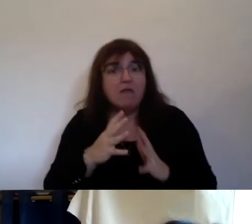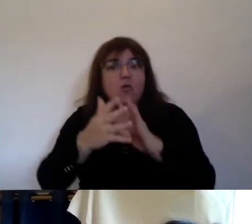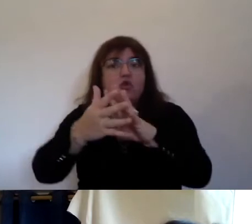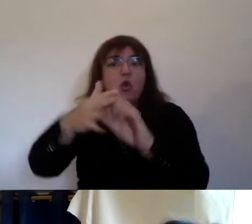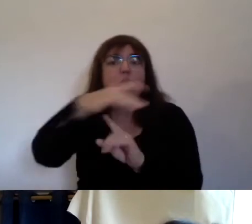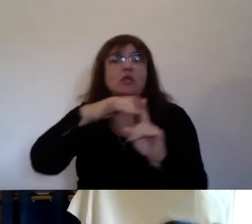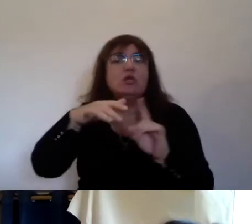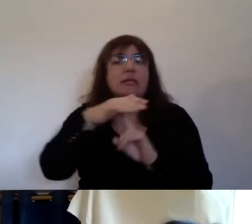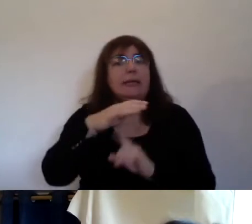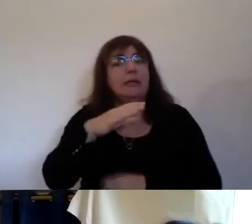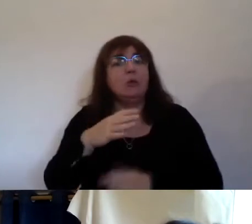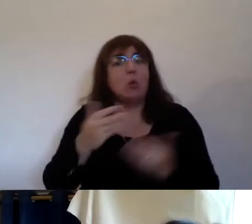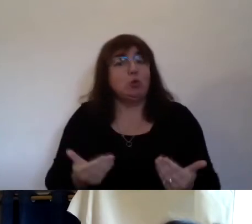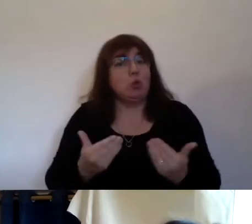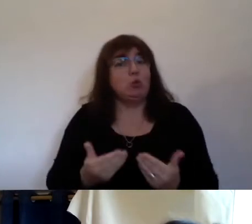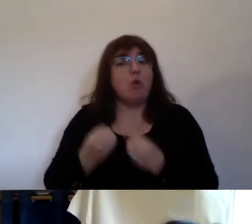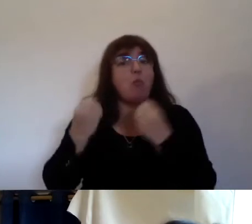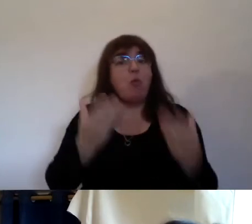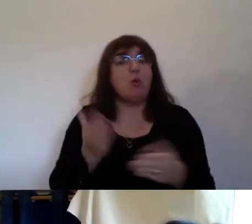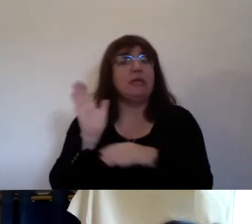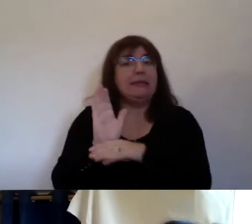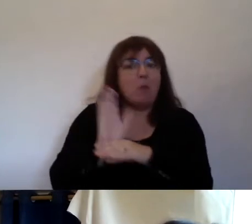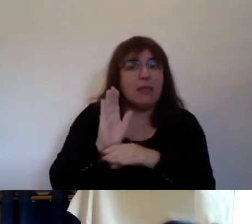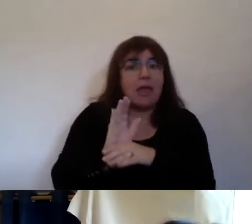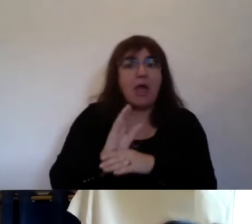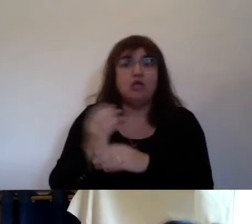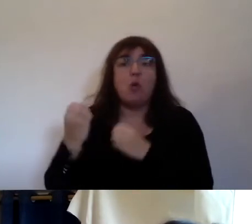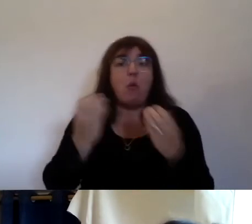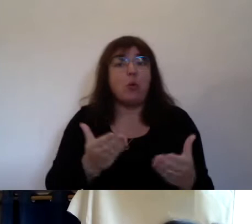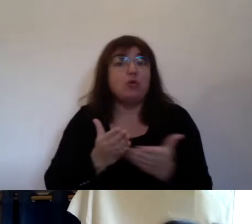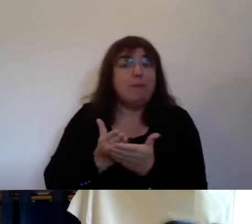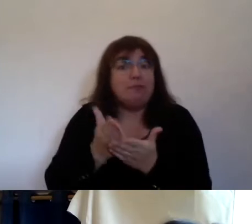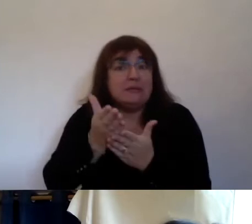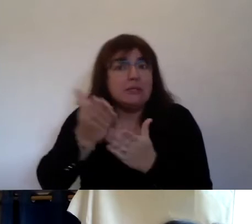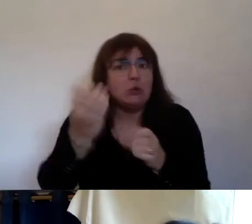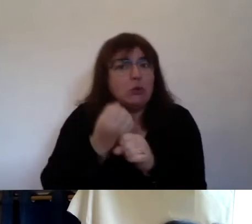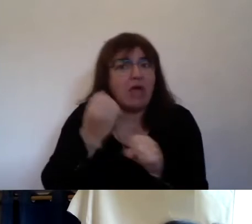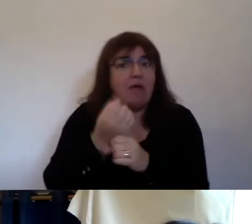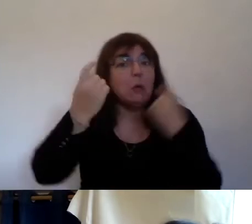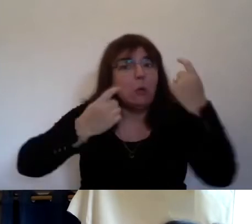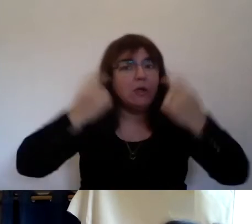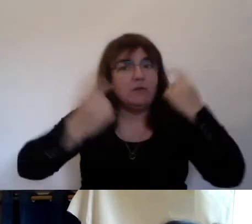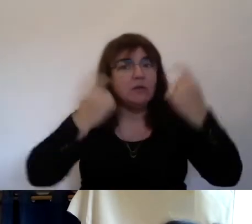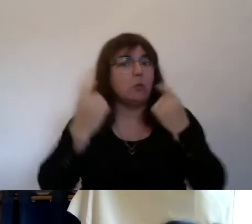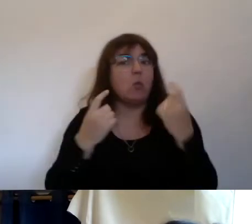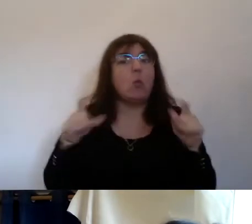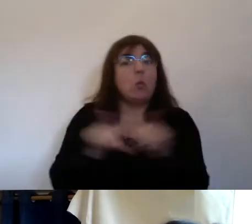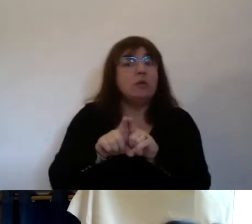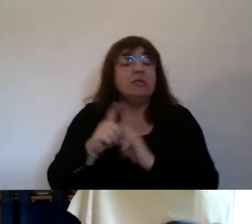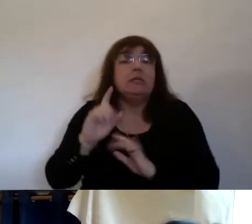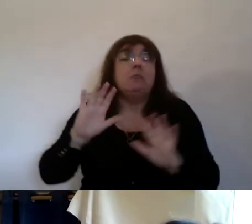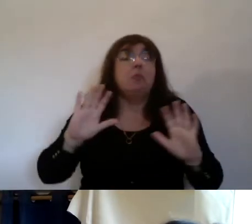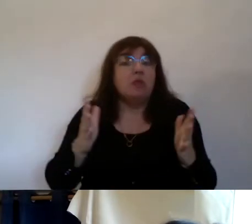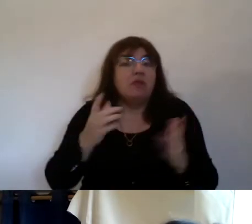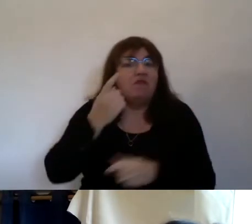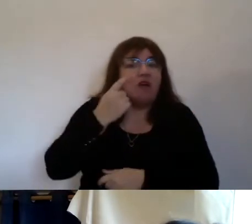quelles réflexions, quelles pistes, quelles actions pouvons-nous entreprendre? Et paradoxalement, nous allons peut-être découvrir